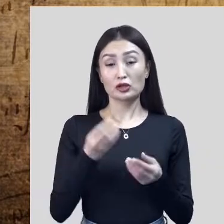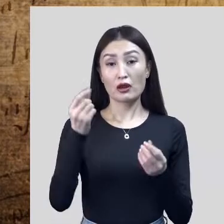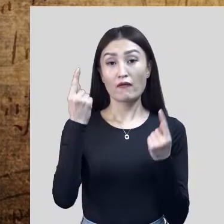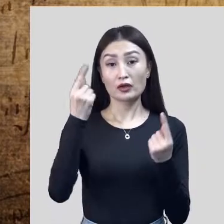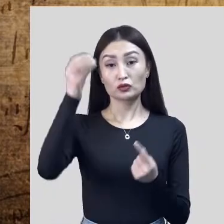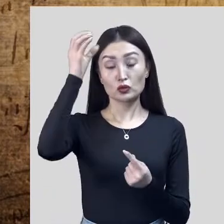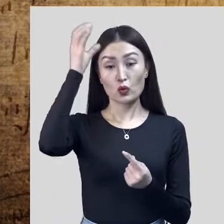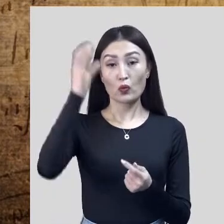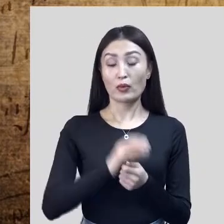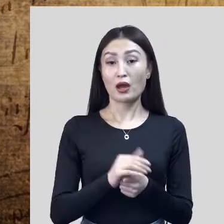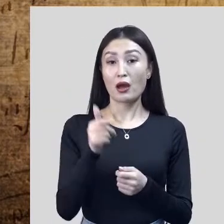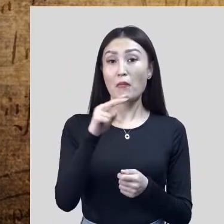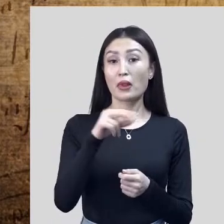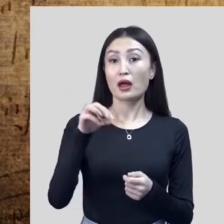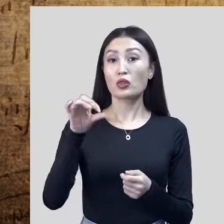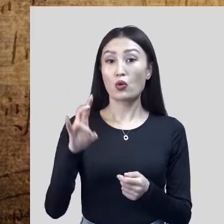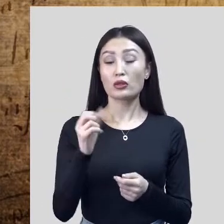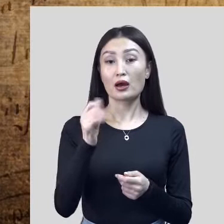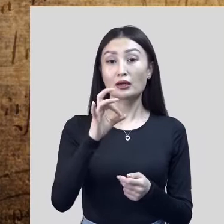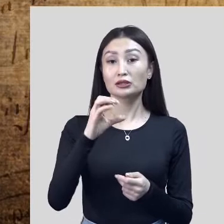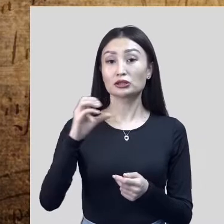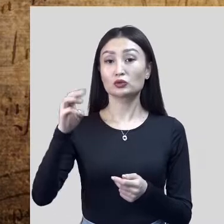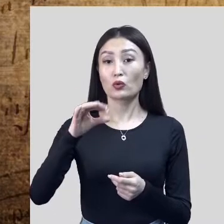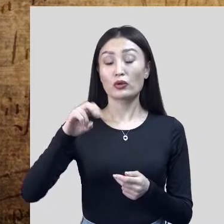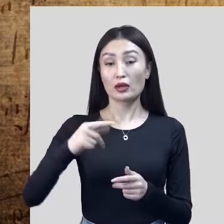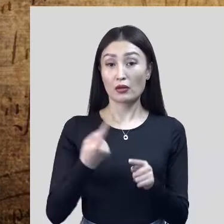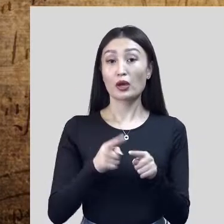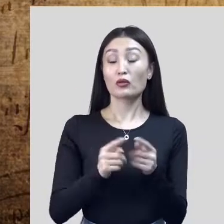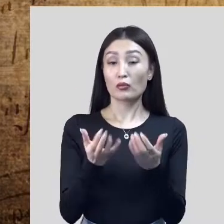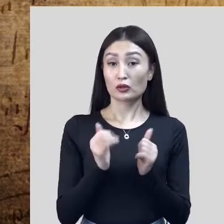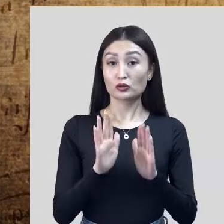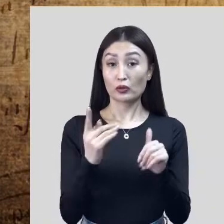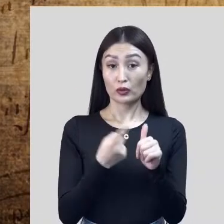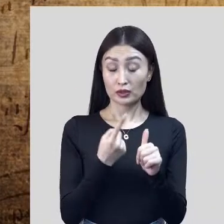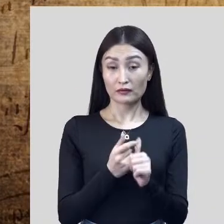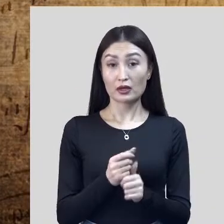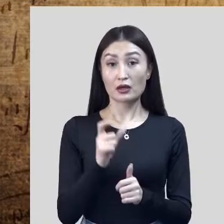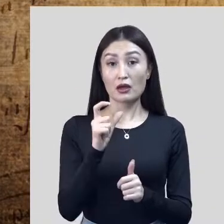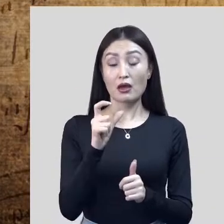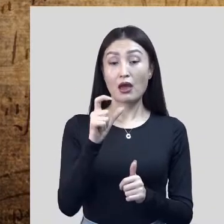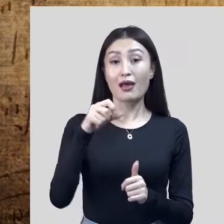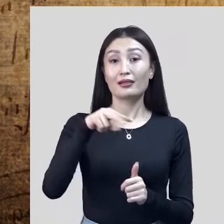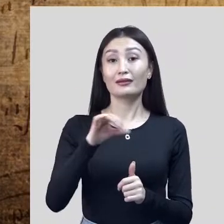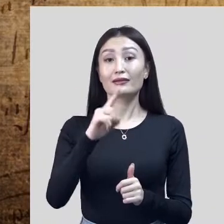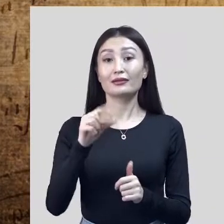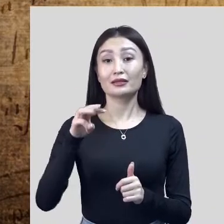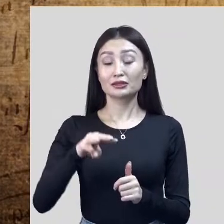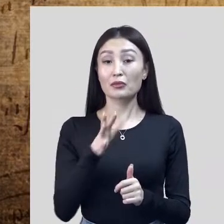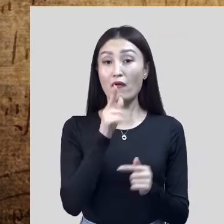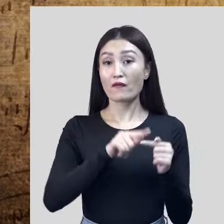умы того времени – Платон и Аристотель. Именно поэтому он получил такое название. Эпоха эллинизма. Эллинизм – это